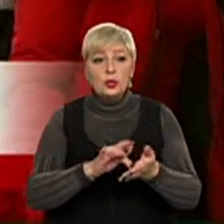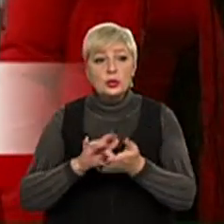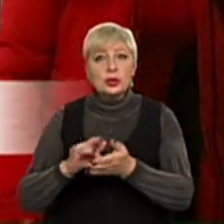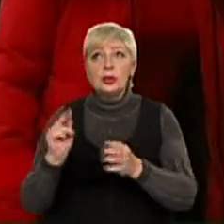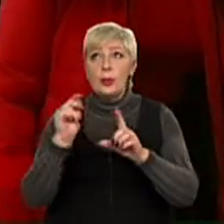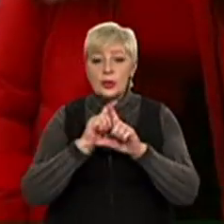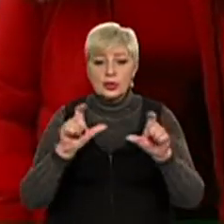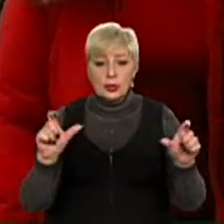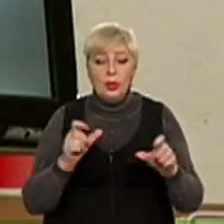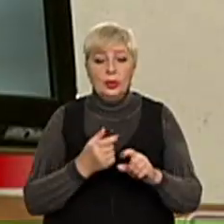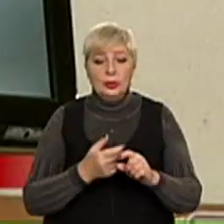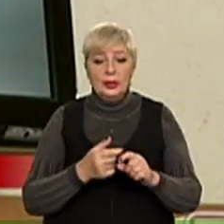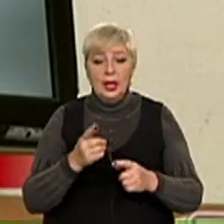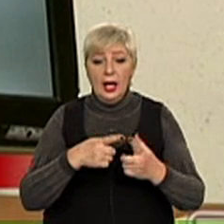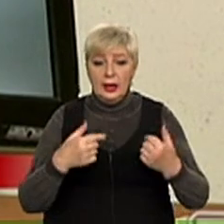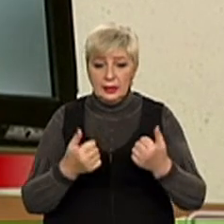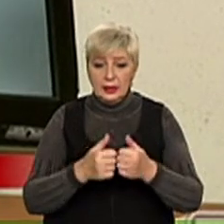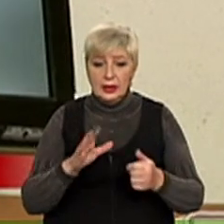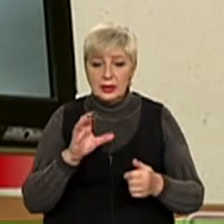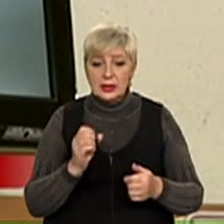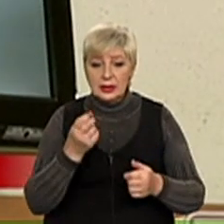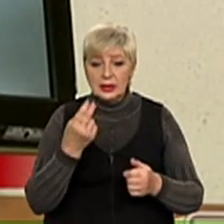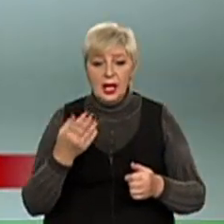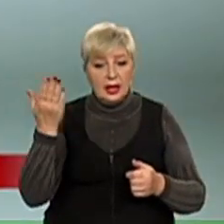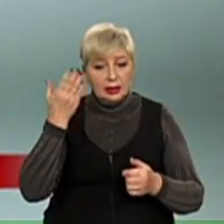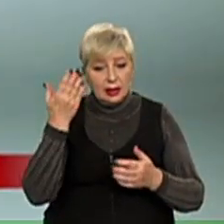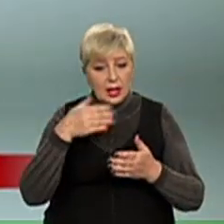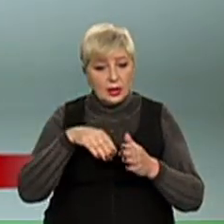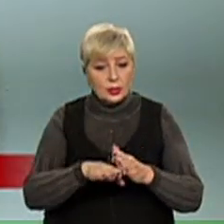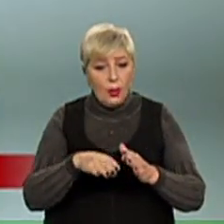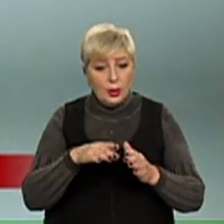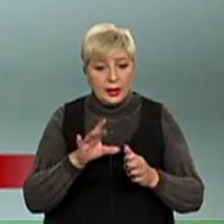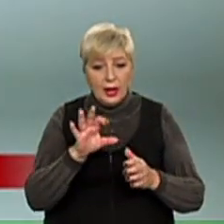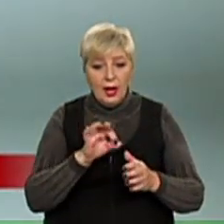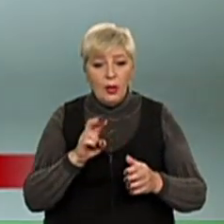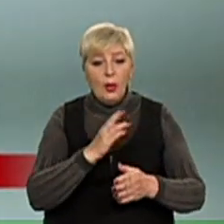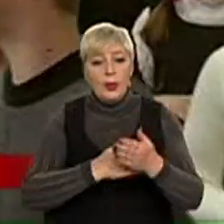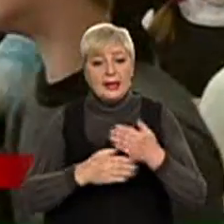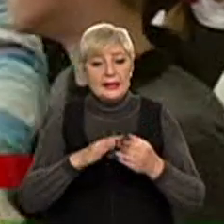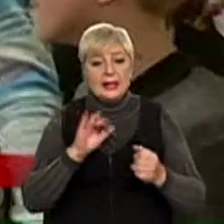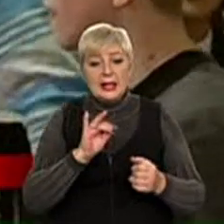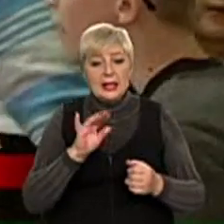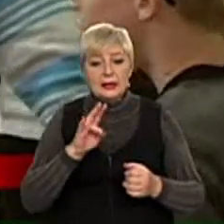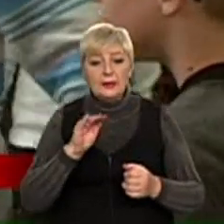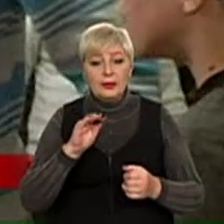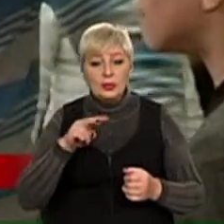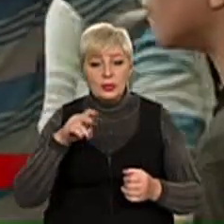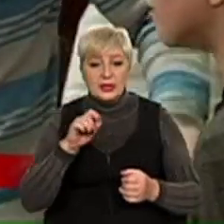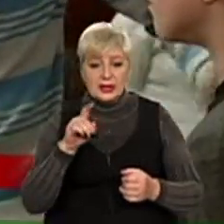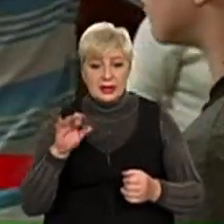проводять учніки інклюзивних класів. Організували соціальні ролики об інклюзії. Ми знайшли